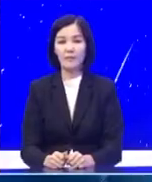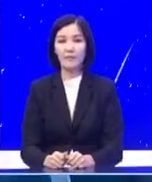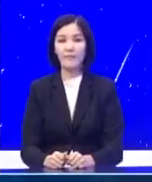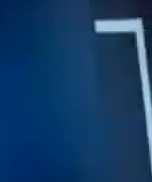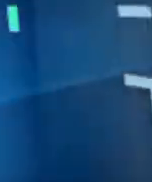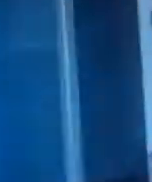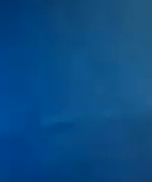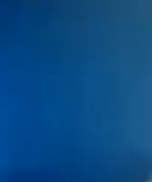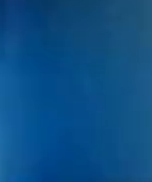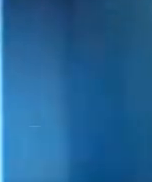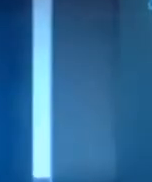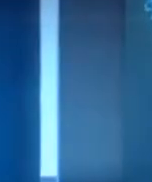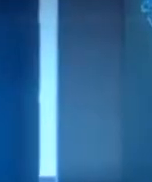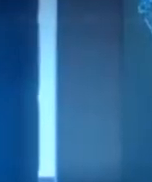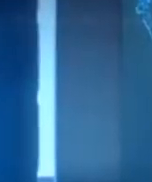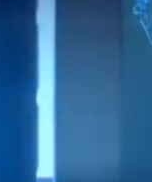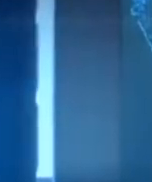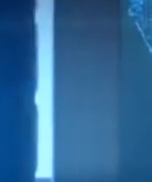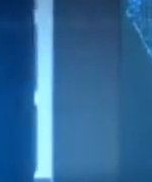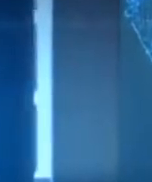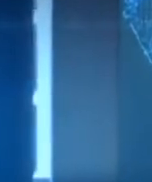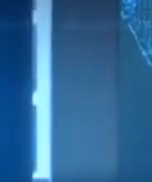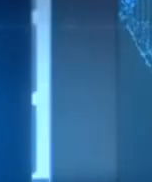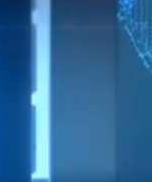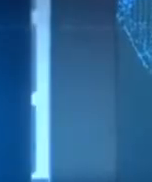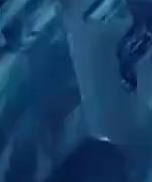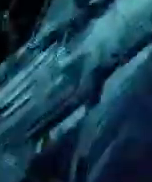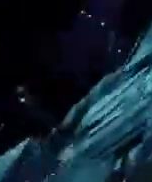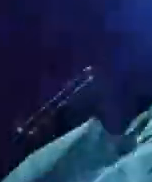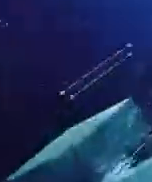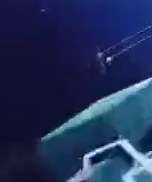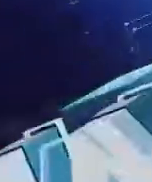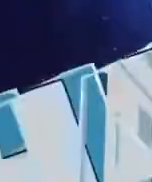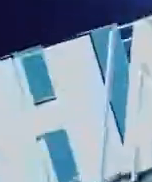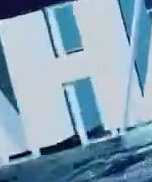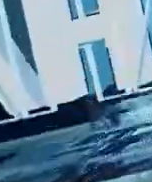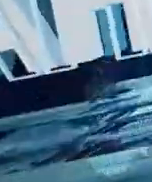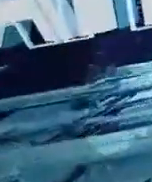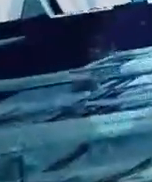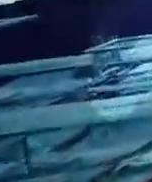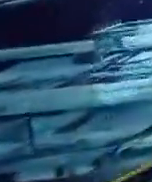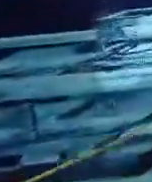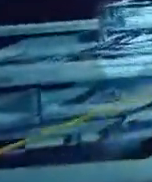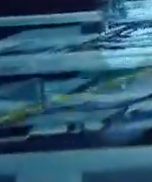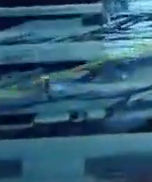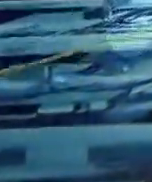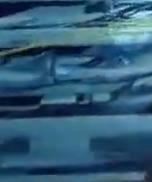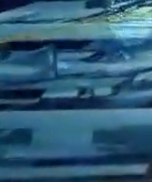Дүйсен, Жетісу телеарнасы, Талдықорған.